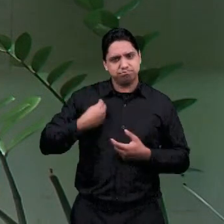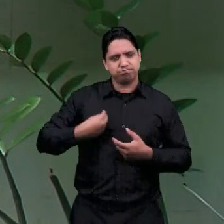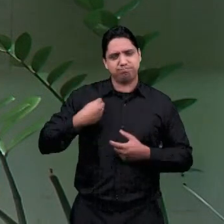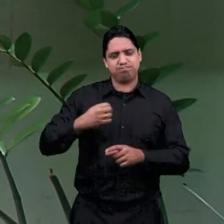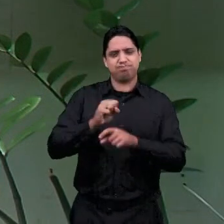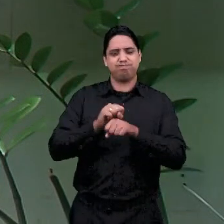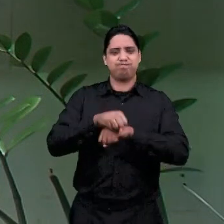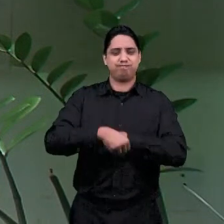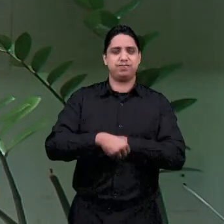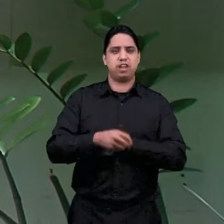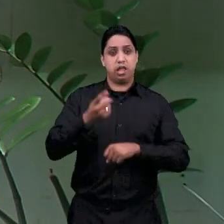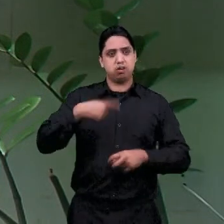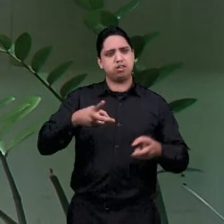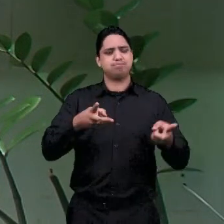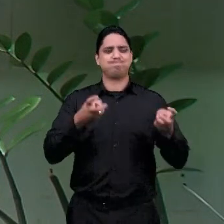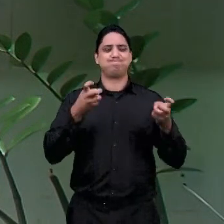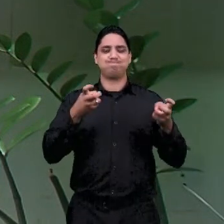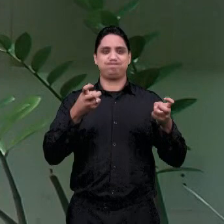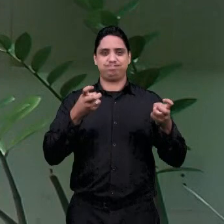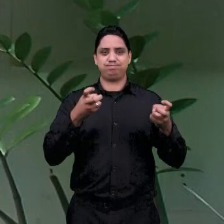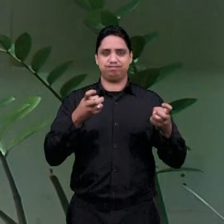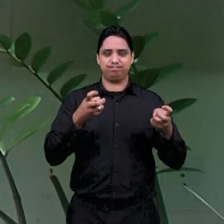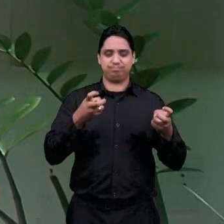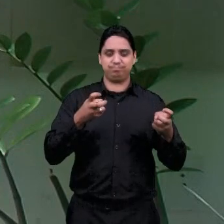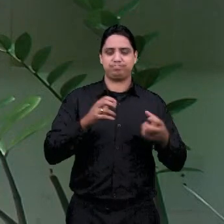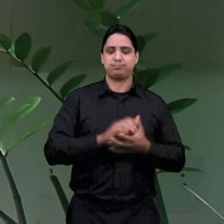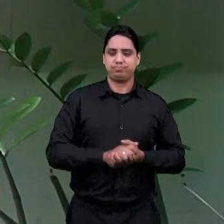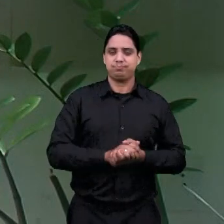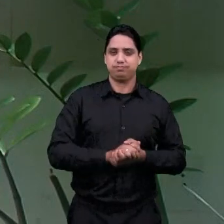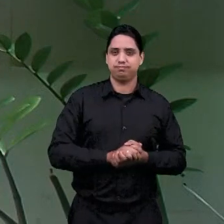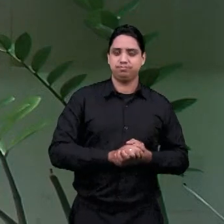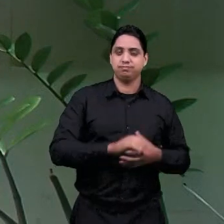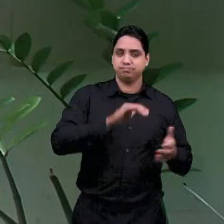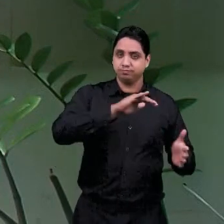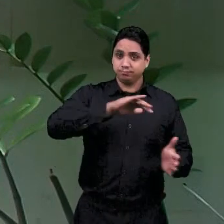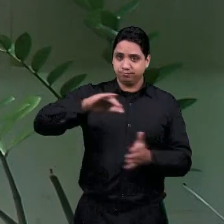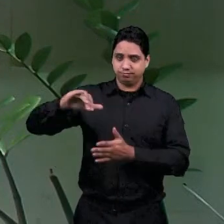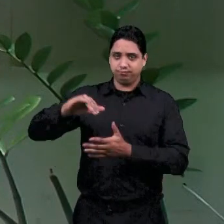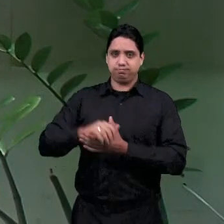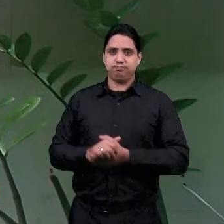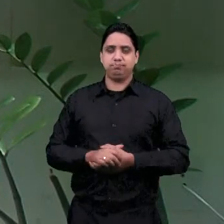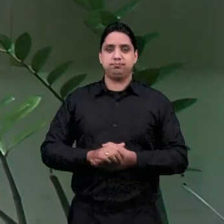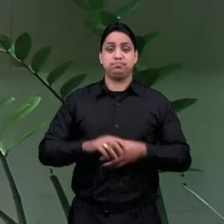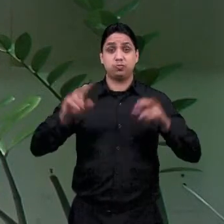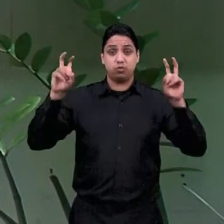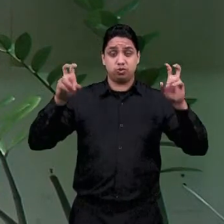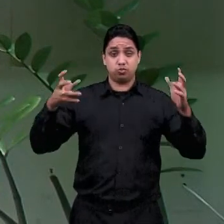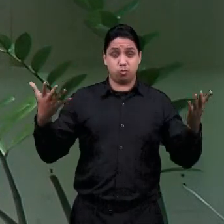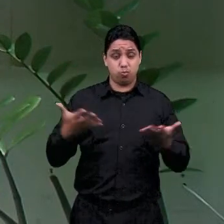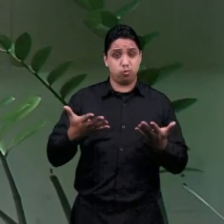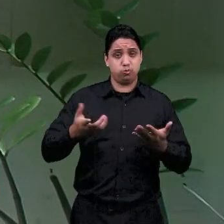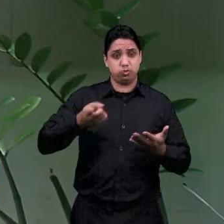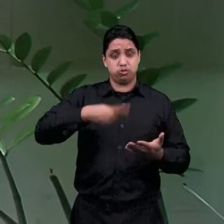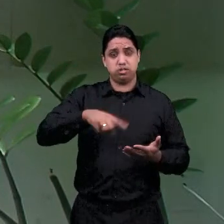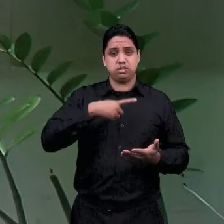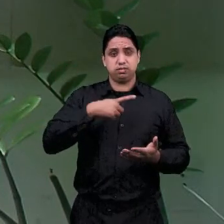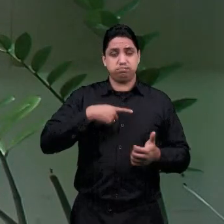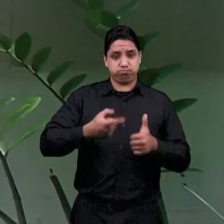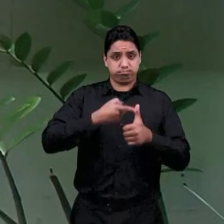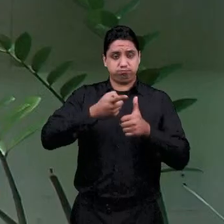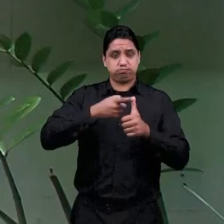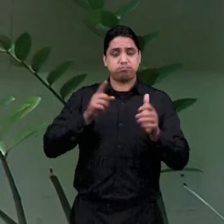notre parole ici, le sujet qui est à disposition de nos frères et sœurs, les questions. La première question